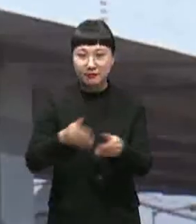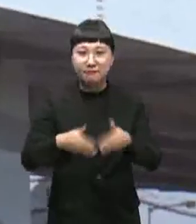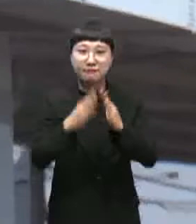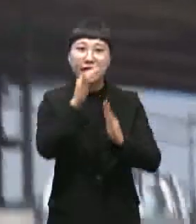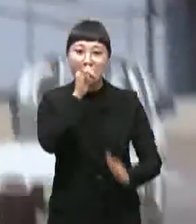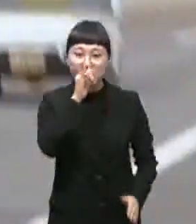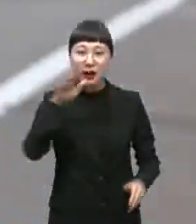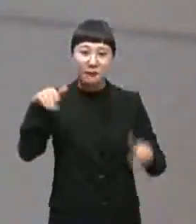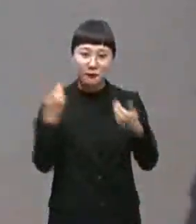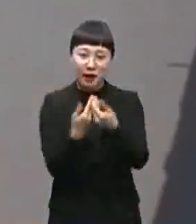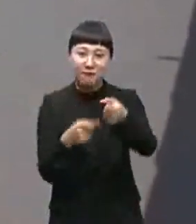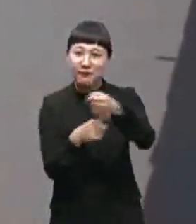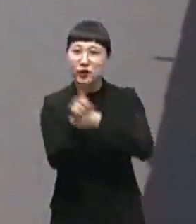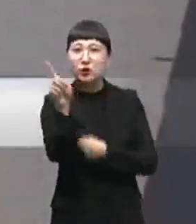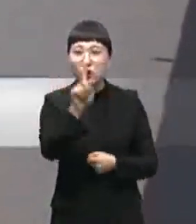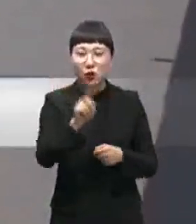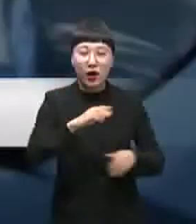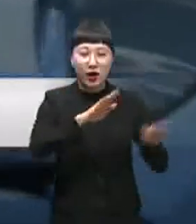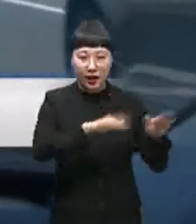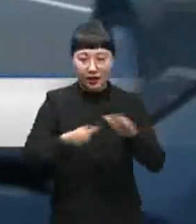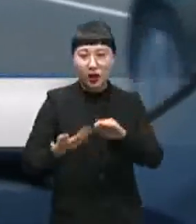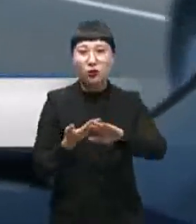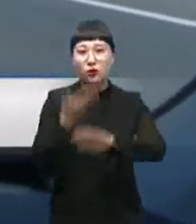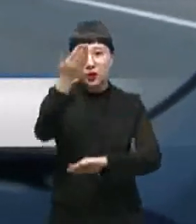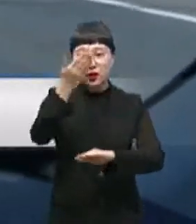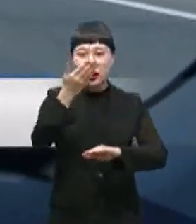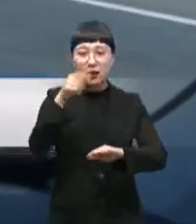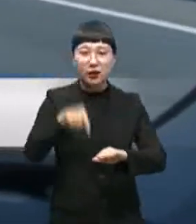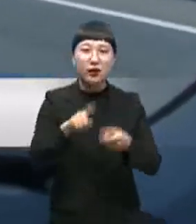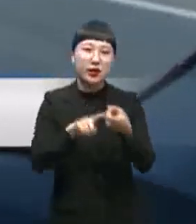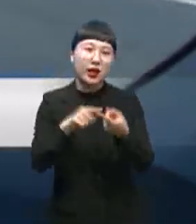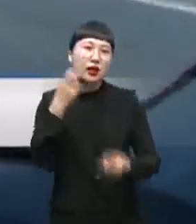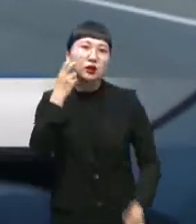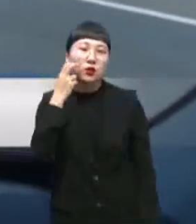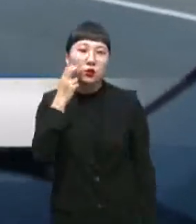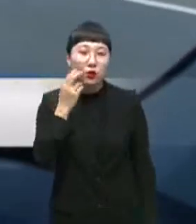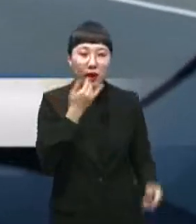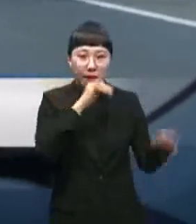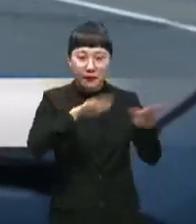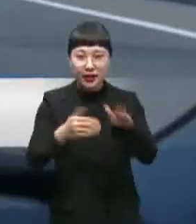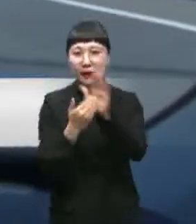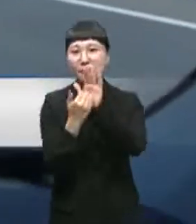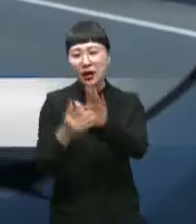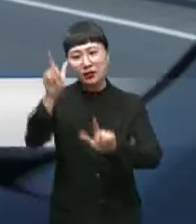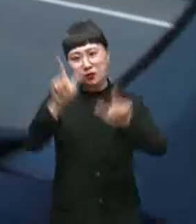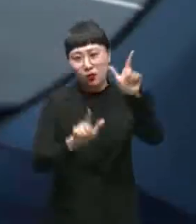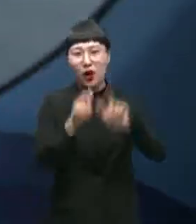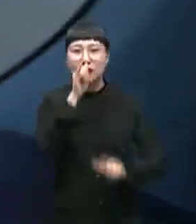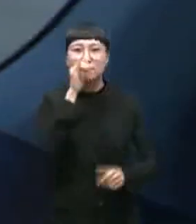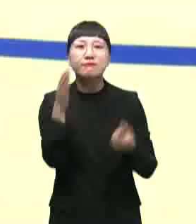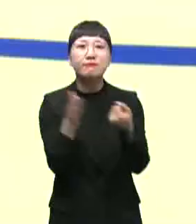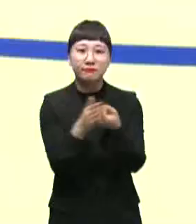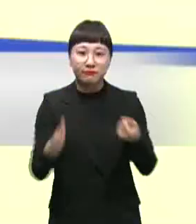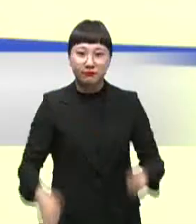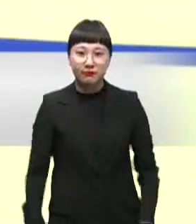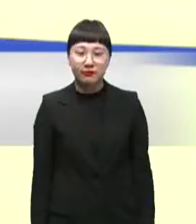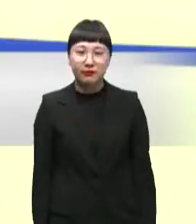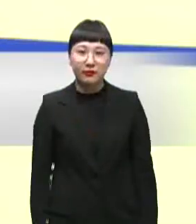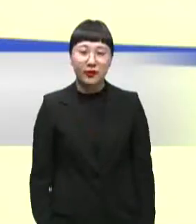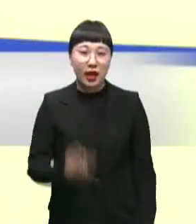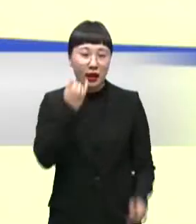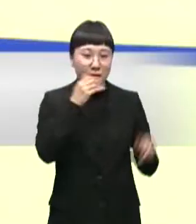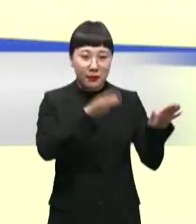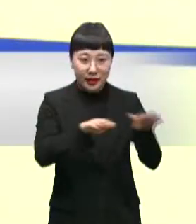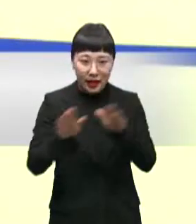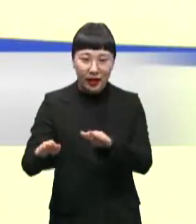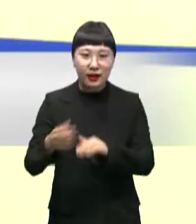주민들이 반발하는 건 해상 고가도로가 송도의 바다를 막는 형태로 계획됐기 때문입니다. 바닷가에